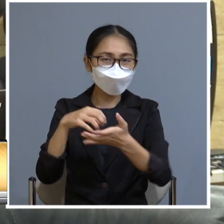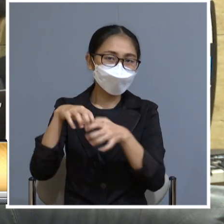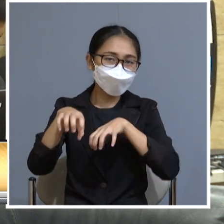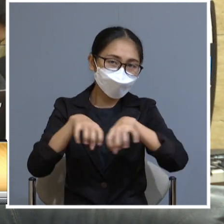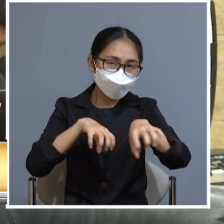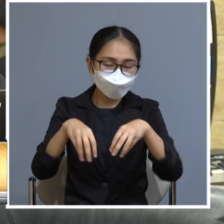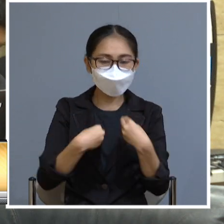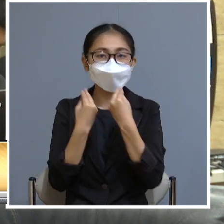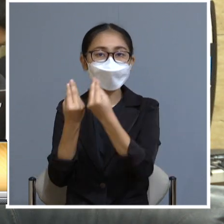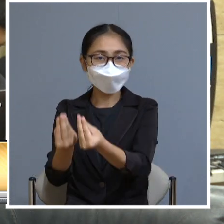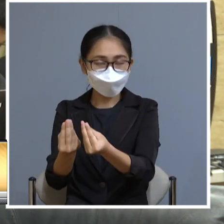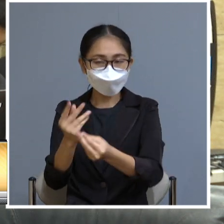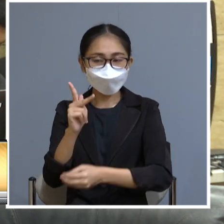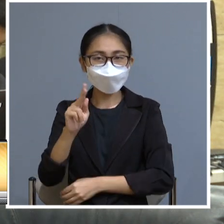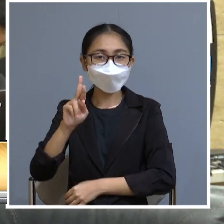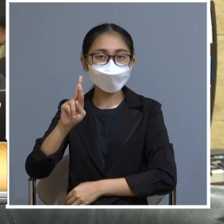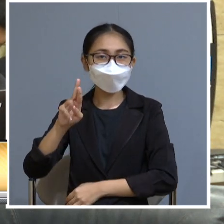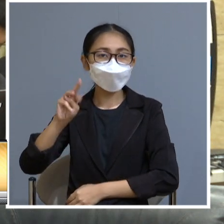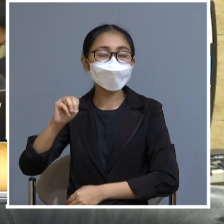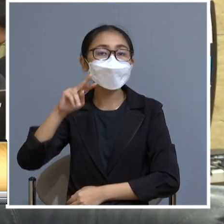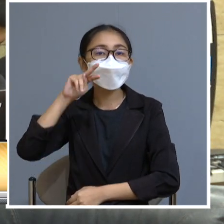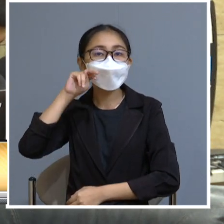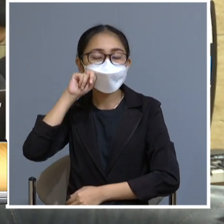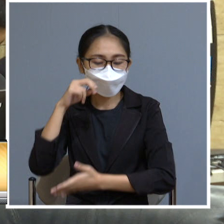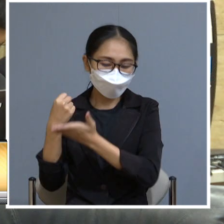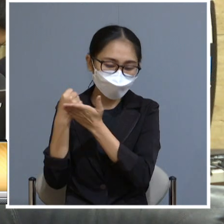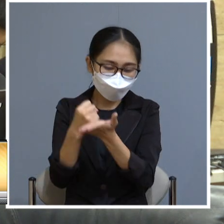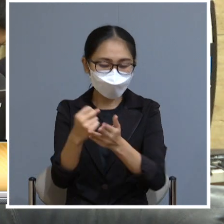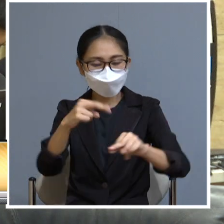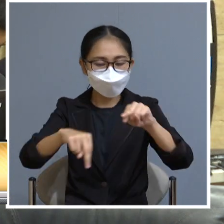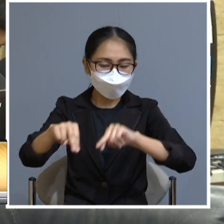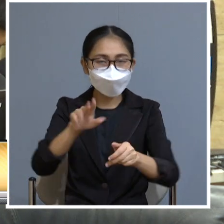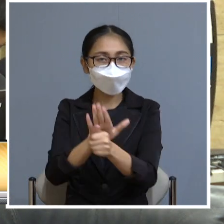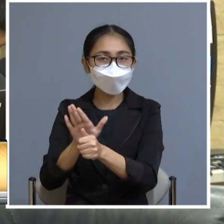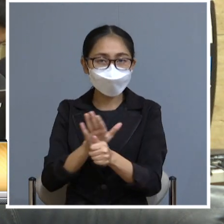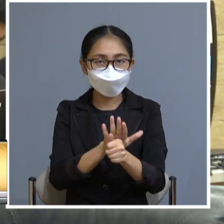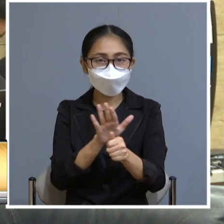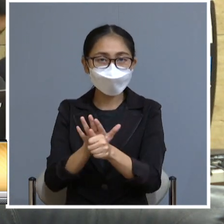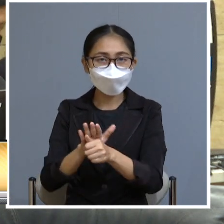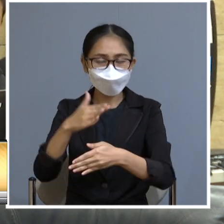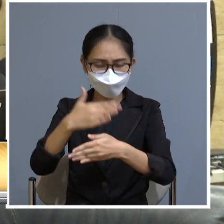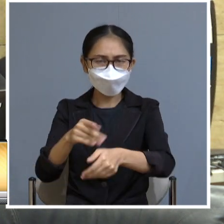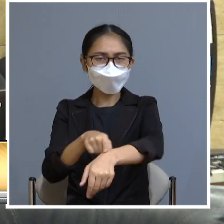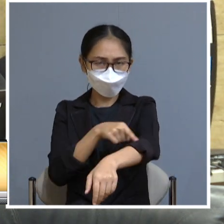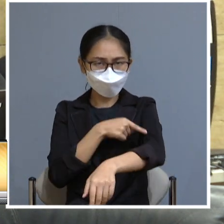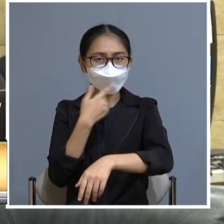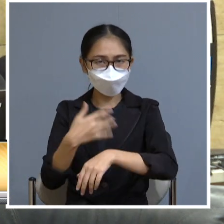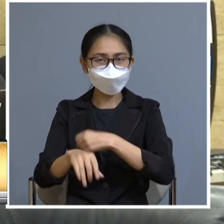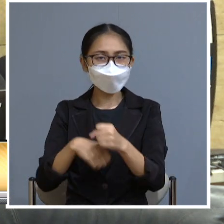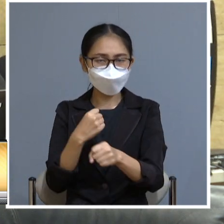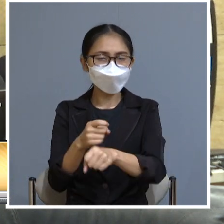ารให้กรมสัรยากรน้ำเป็นผู้บำลงดูแลและรกษาไฟนี้ใช้มานานหลายปี